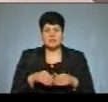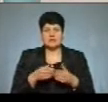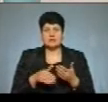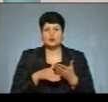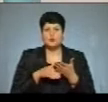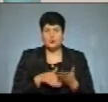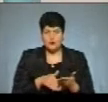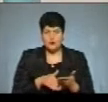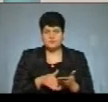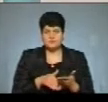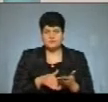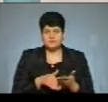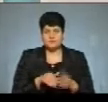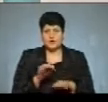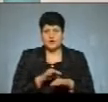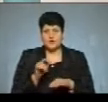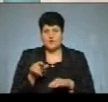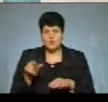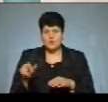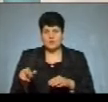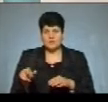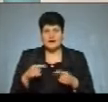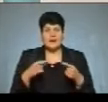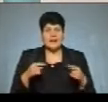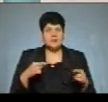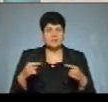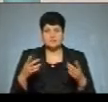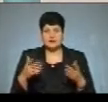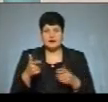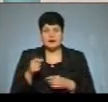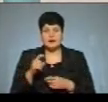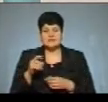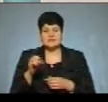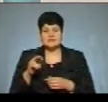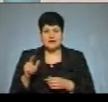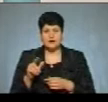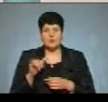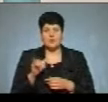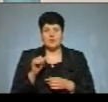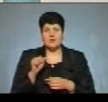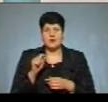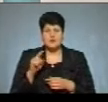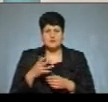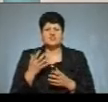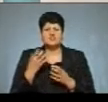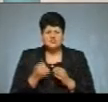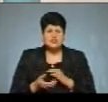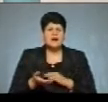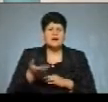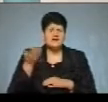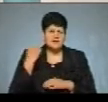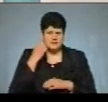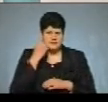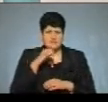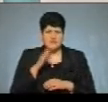допомоги хворим постраждалим. Ну, а решта газелі або УАЗи, які ще старші. 70-х років, приблизно.